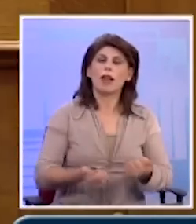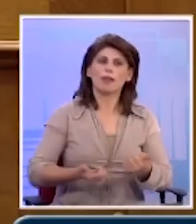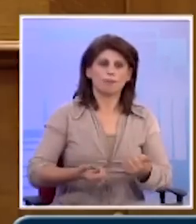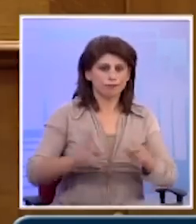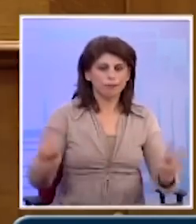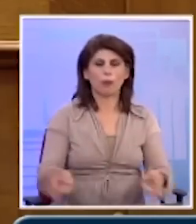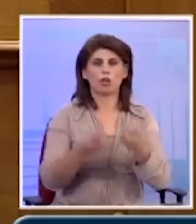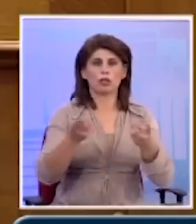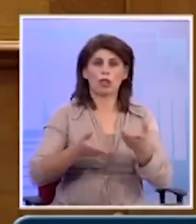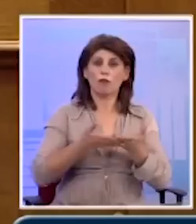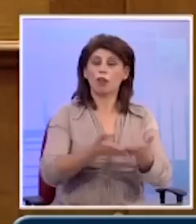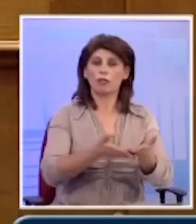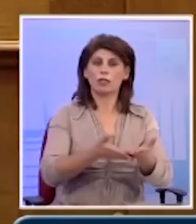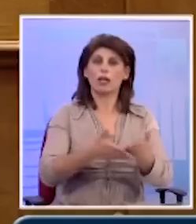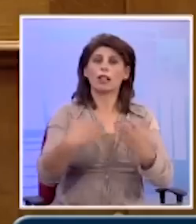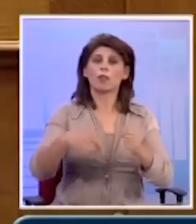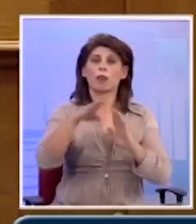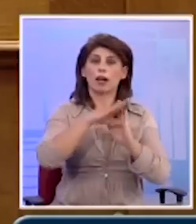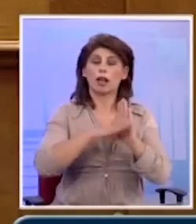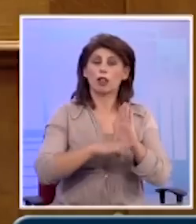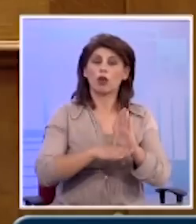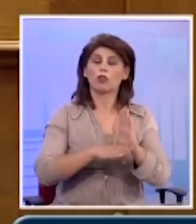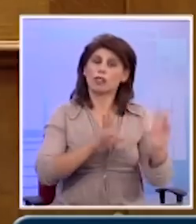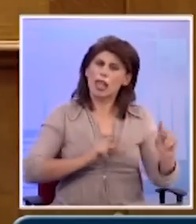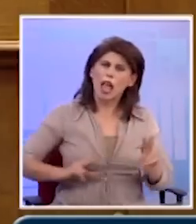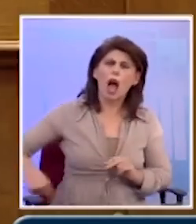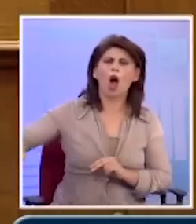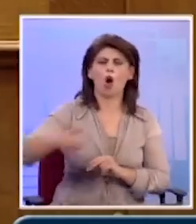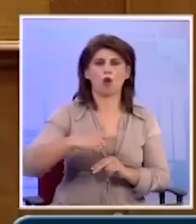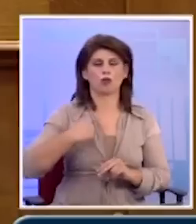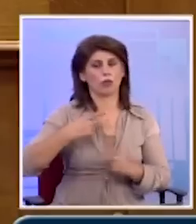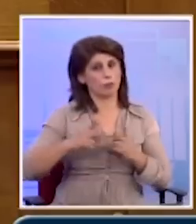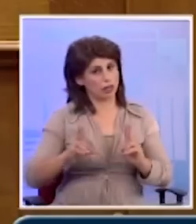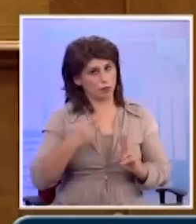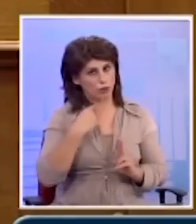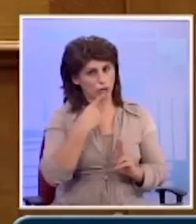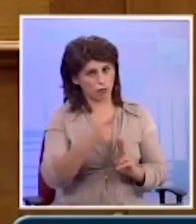συμβάλλει αποφασιστικά στο να μπουν κανόνες και κανόνες για όλους. Και εδώ επιτρέψτε μου να αναφερθώ